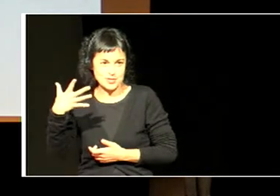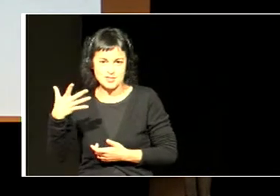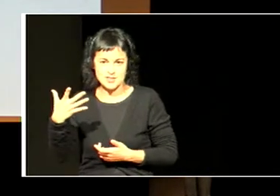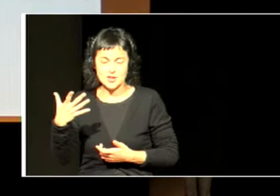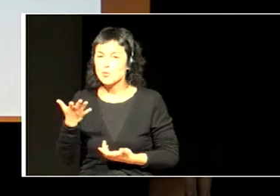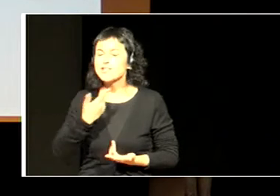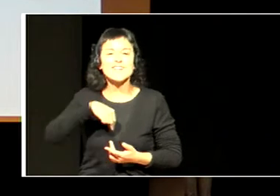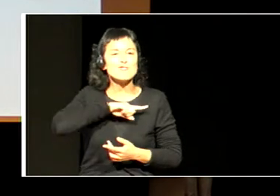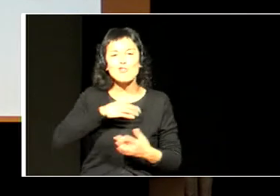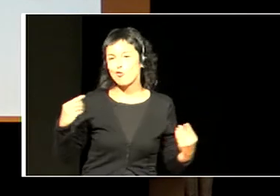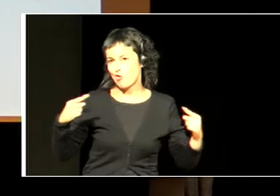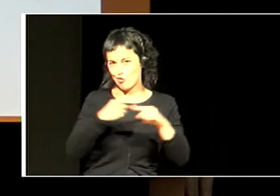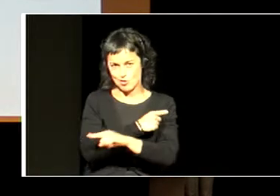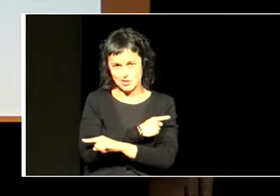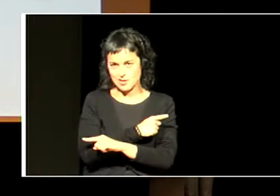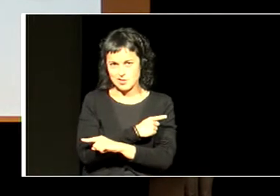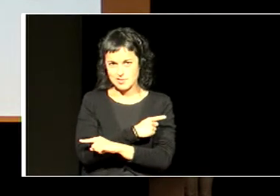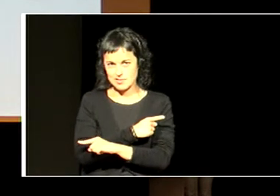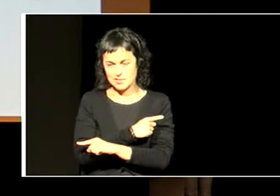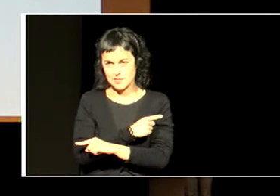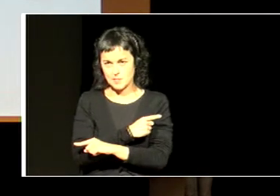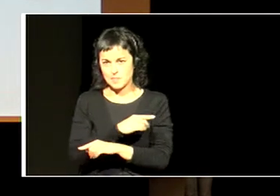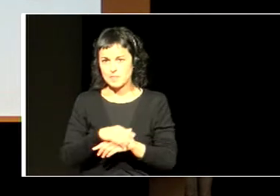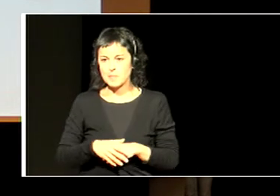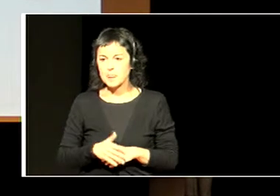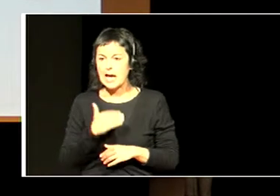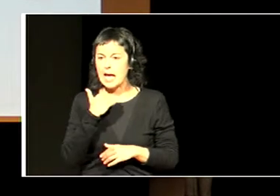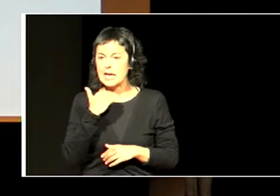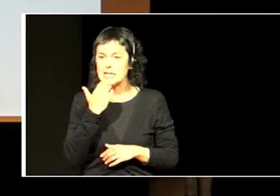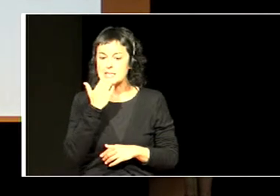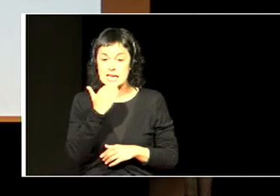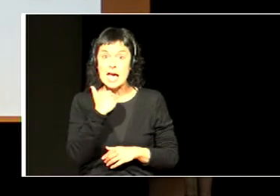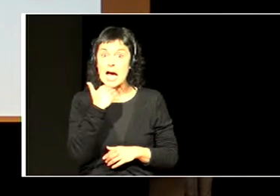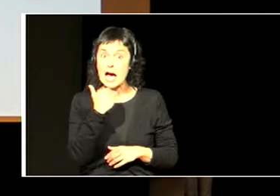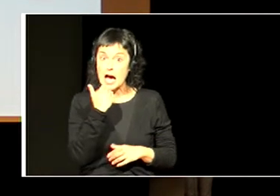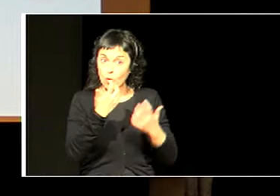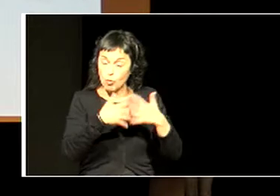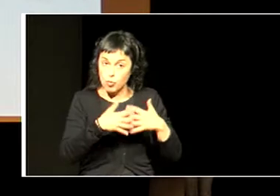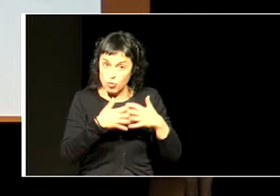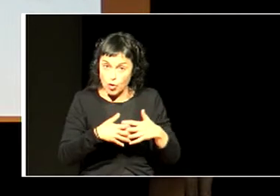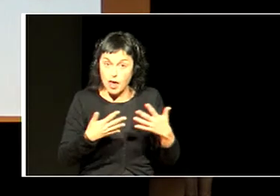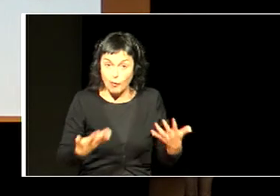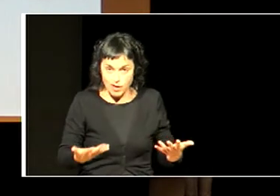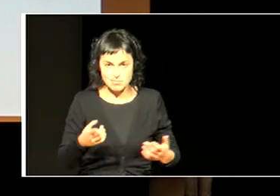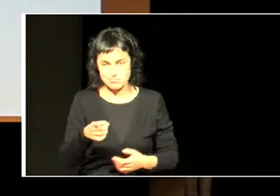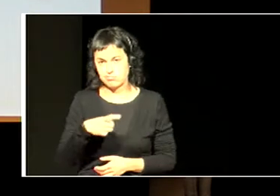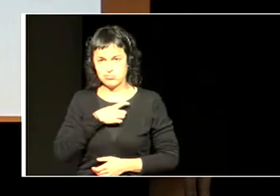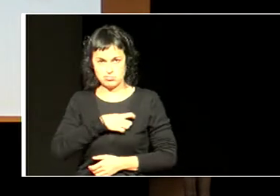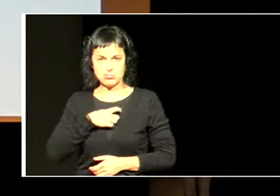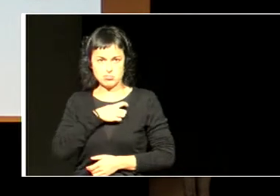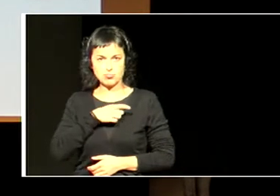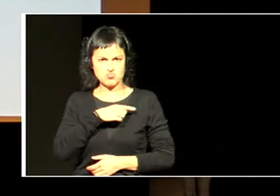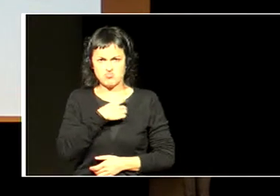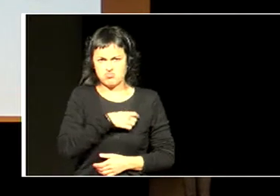da. Nahi dugun zerbait funtzionatzen badu hori dela, batzordean. Ordan baditugu